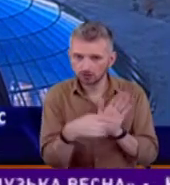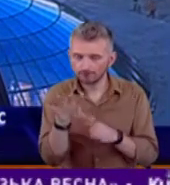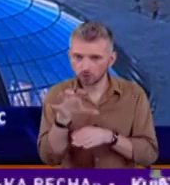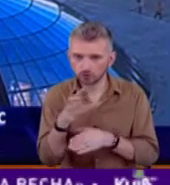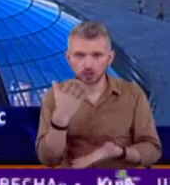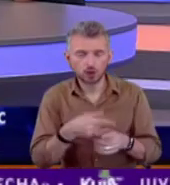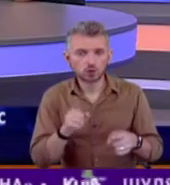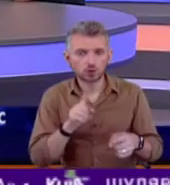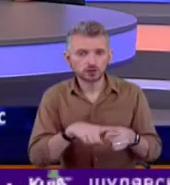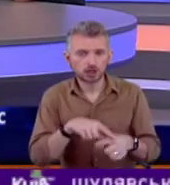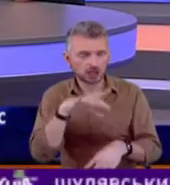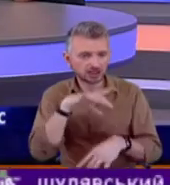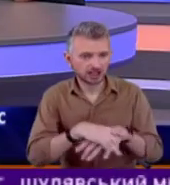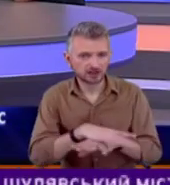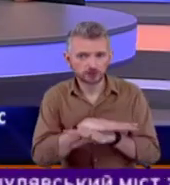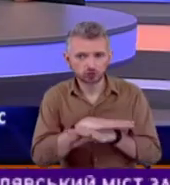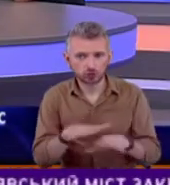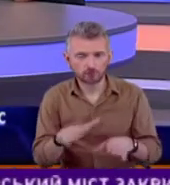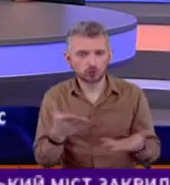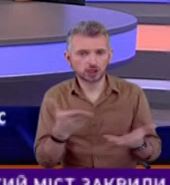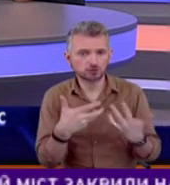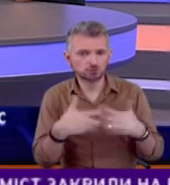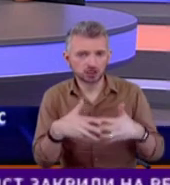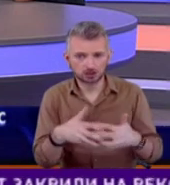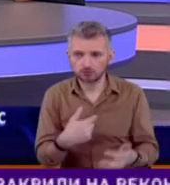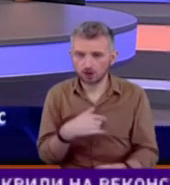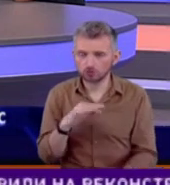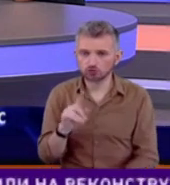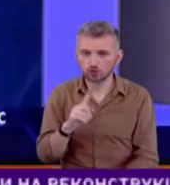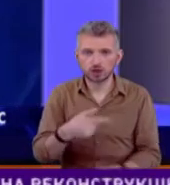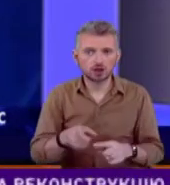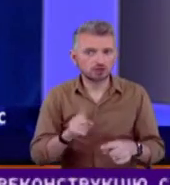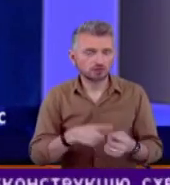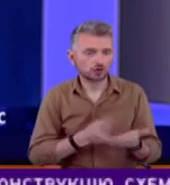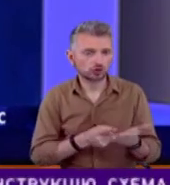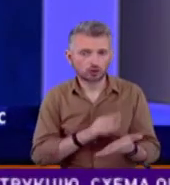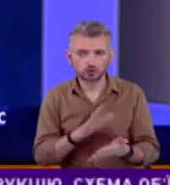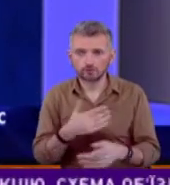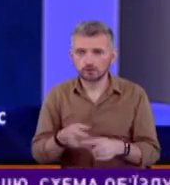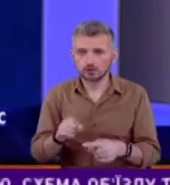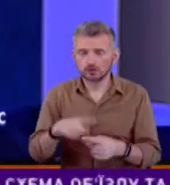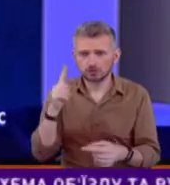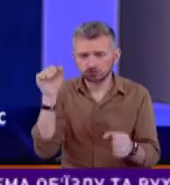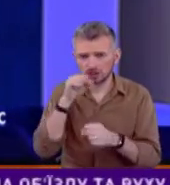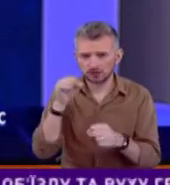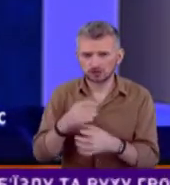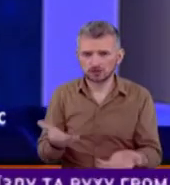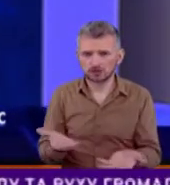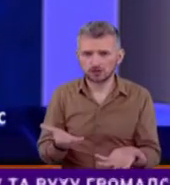фото-відеофіксацію? Ну, якщо це не зафіксовано, наскільки я розумію, якимось приводом, я ж про що і говорю. То це не доказово. Ну, це ж дурниця.